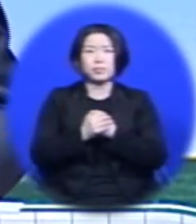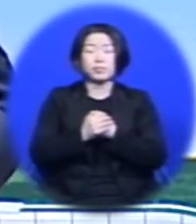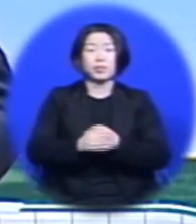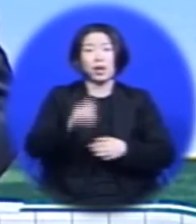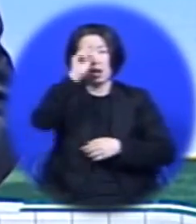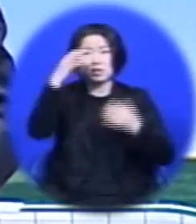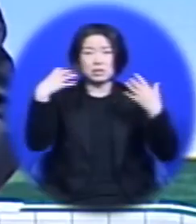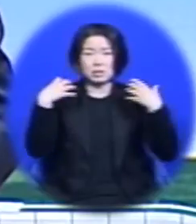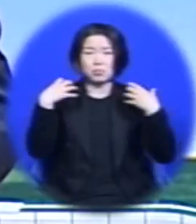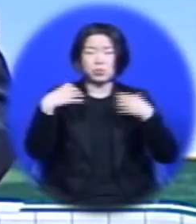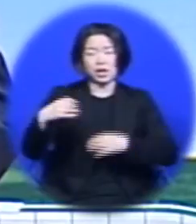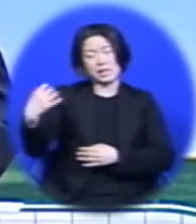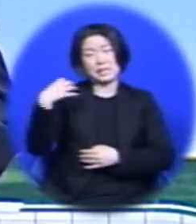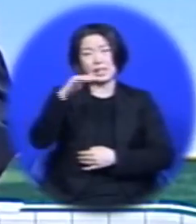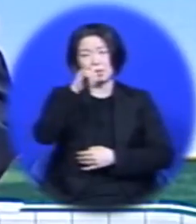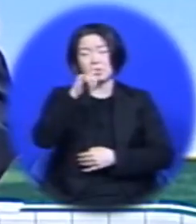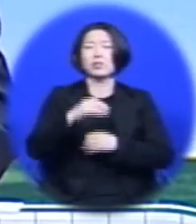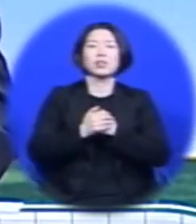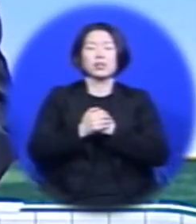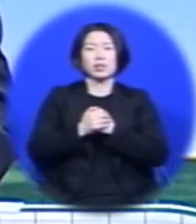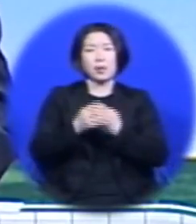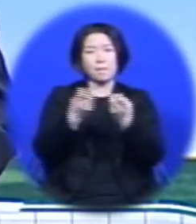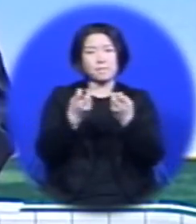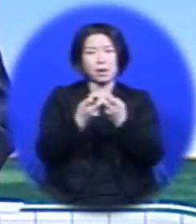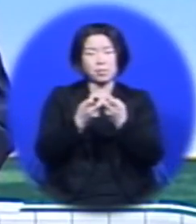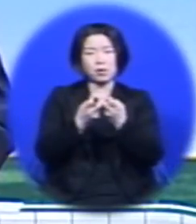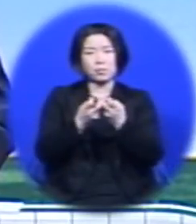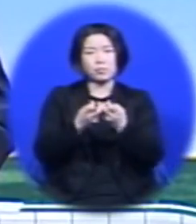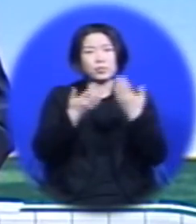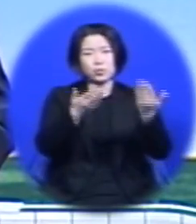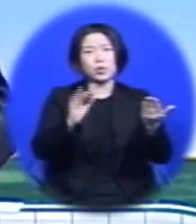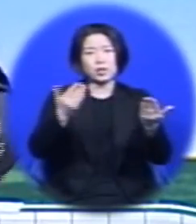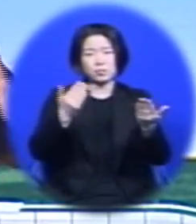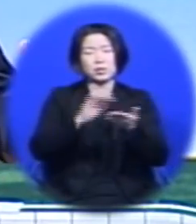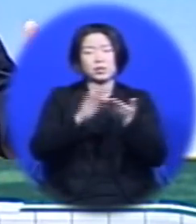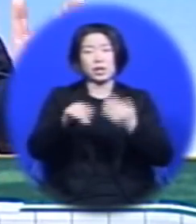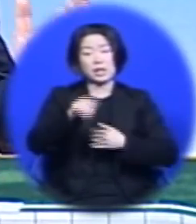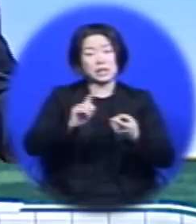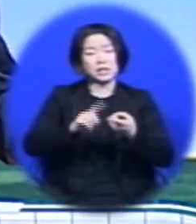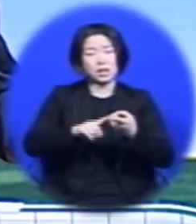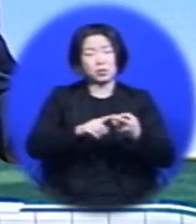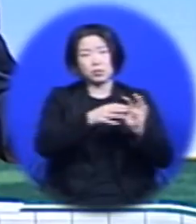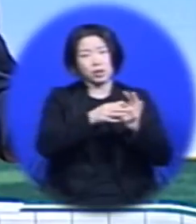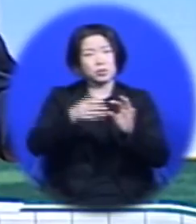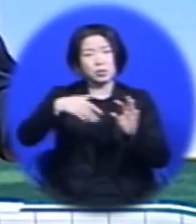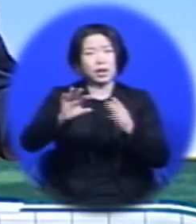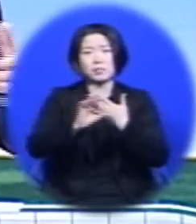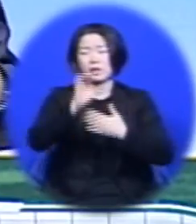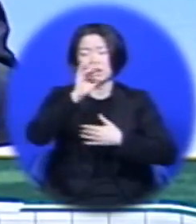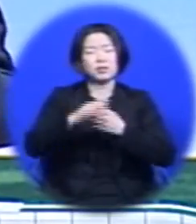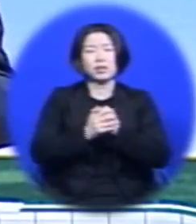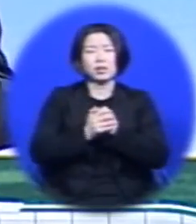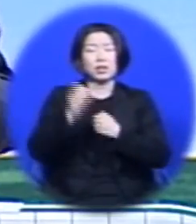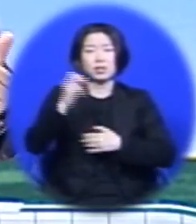정부가 책임 있는 조치를 해야죠 이대로 가서는 정말 안되는 일이죠